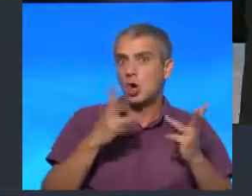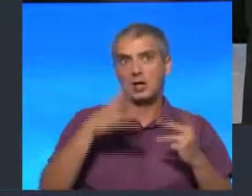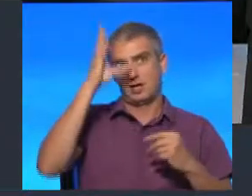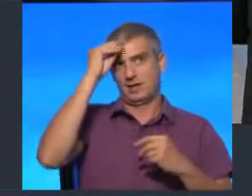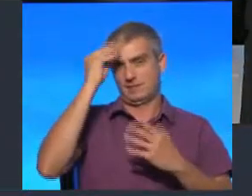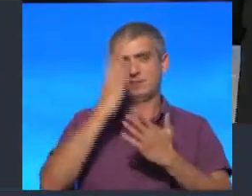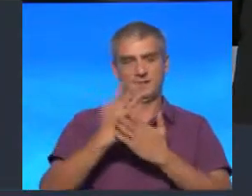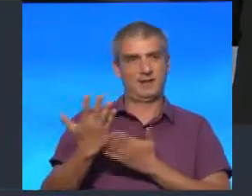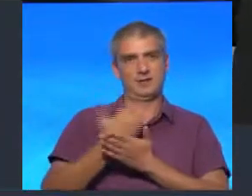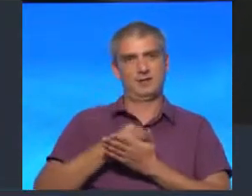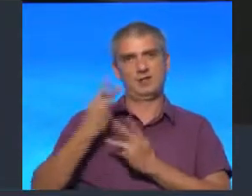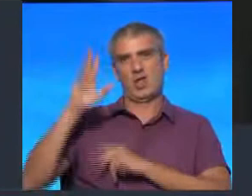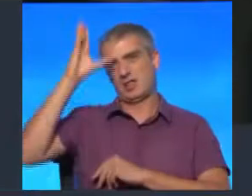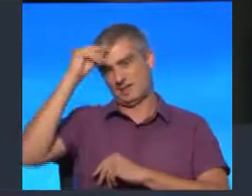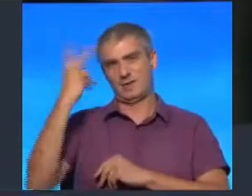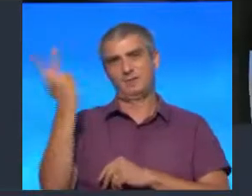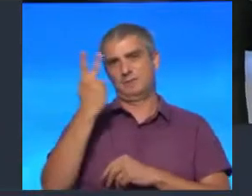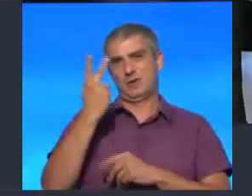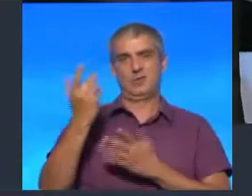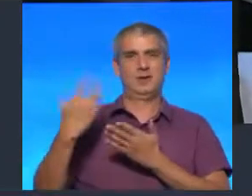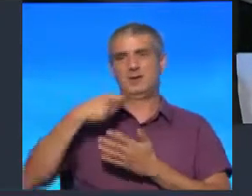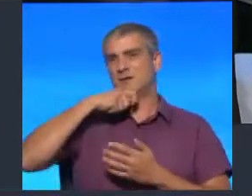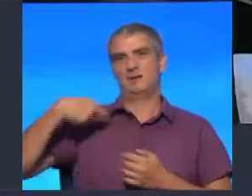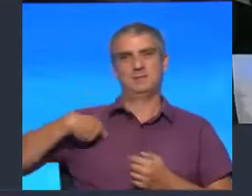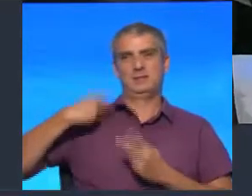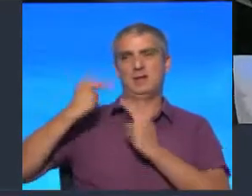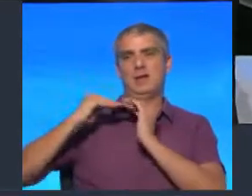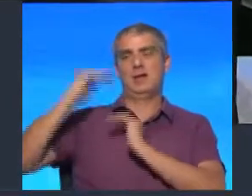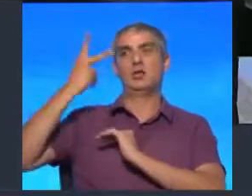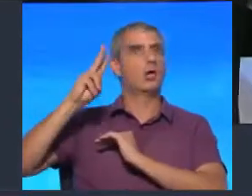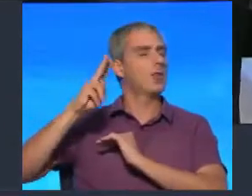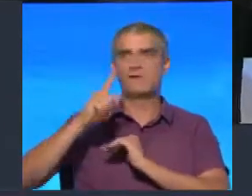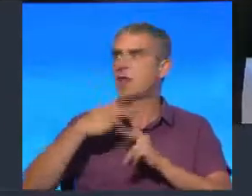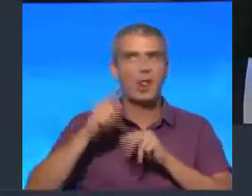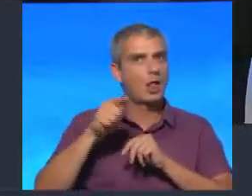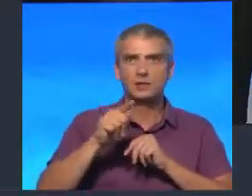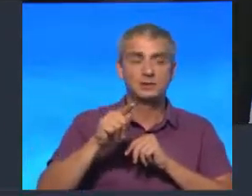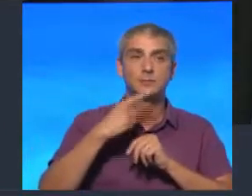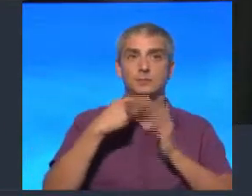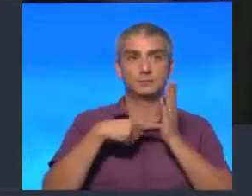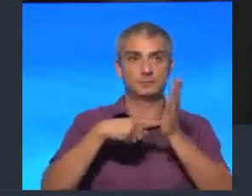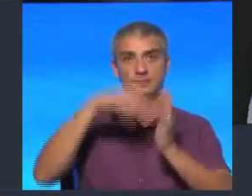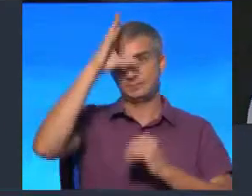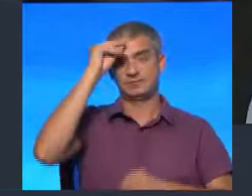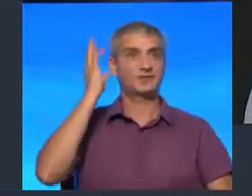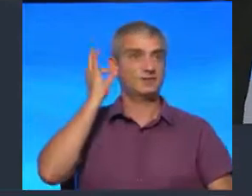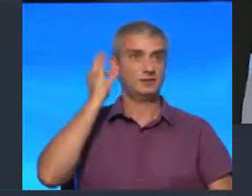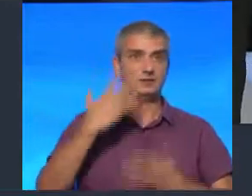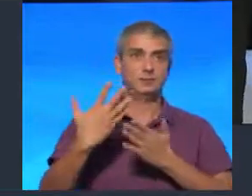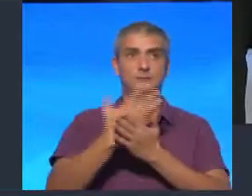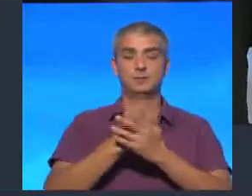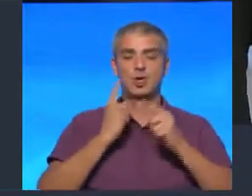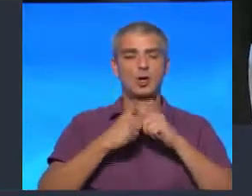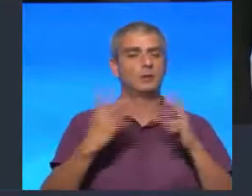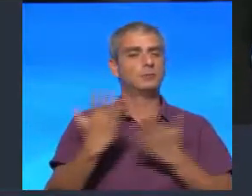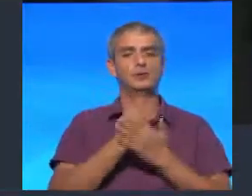מלכתחילה הרוויחו יותר מנשים, ברור שהפנסיה שלהם גבוהה יותר. העניין שזה לא רק זה. אם תיקחו גבר ואישה שמסתכלים בדיוק אותו